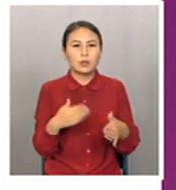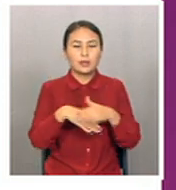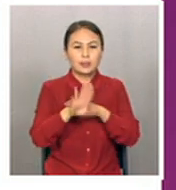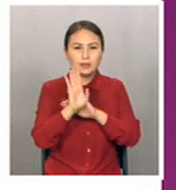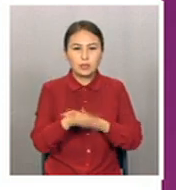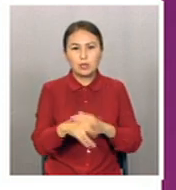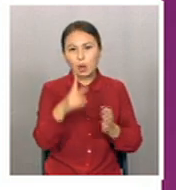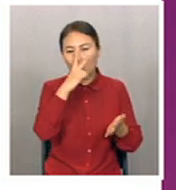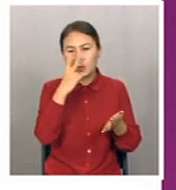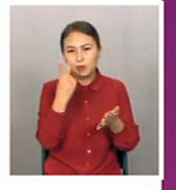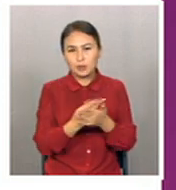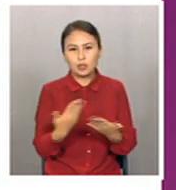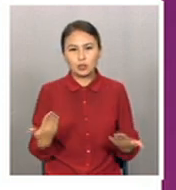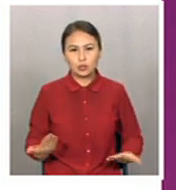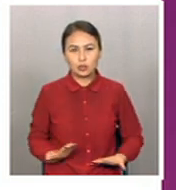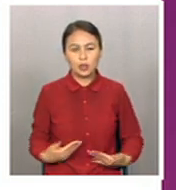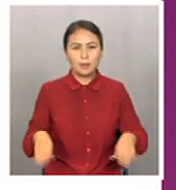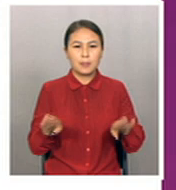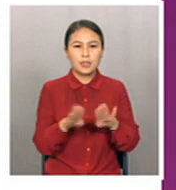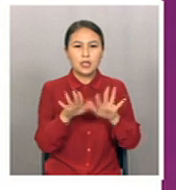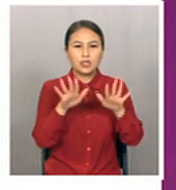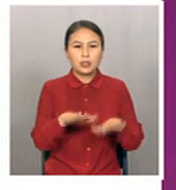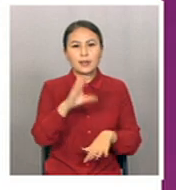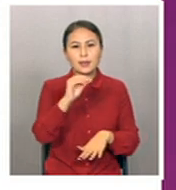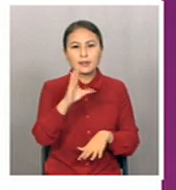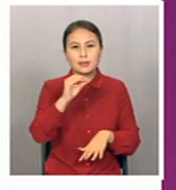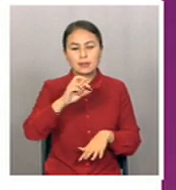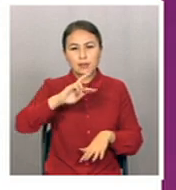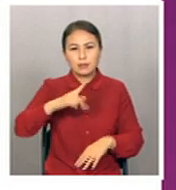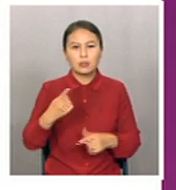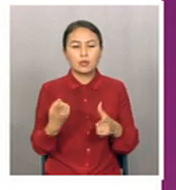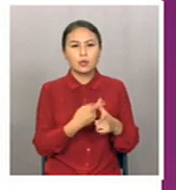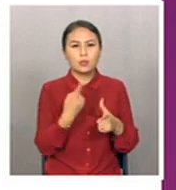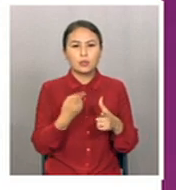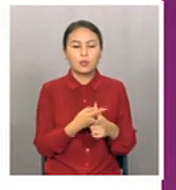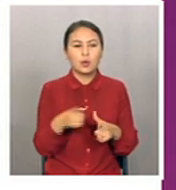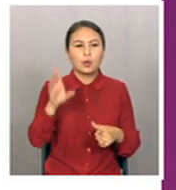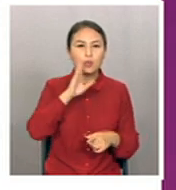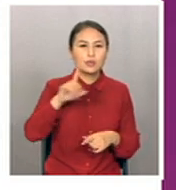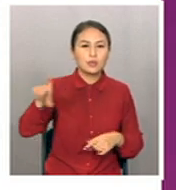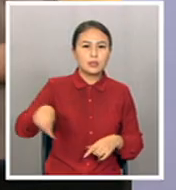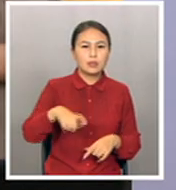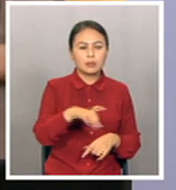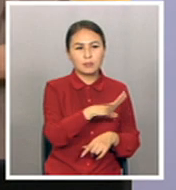көреміз бе дүние-ай, мына жатқан Есілдің көкарай тартқан өзенін